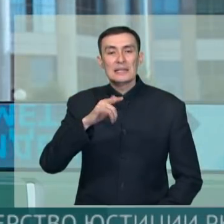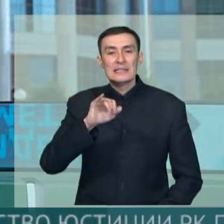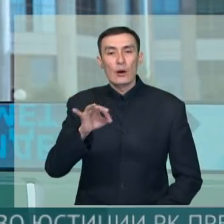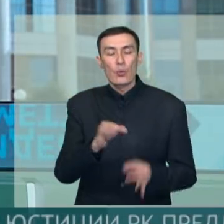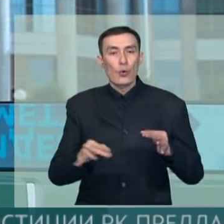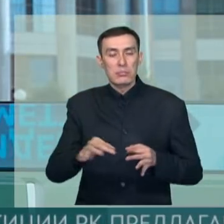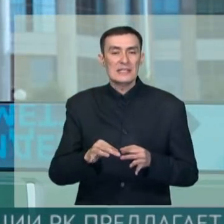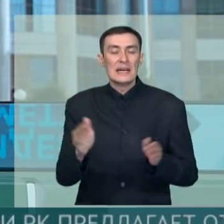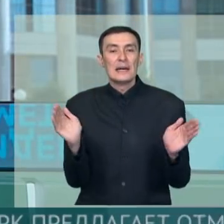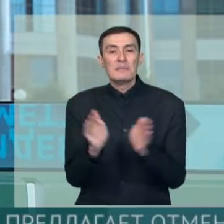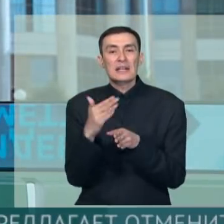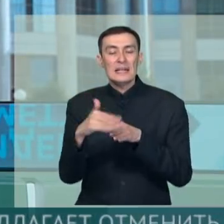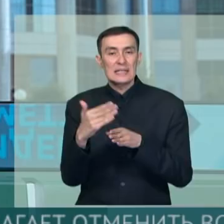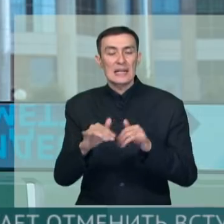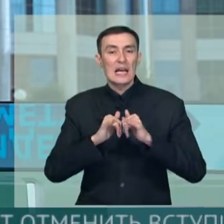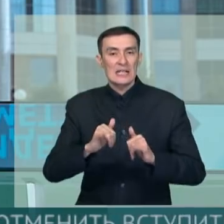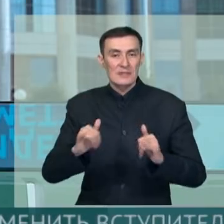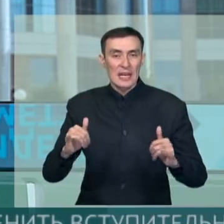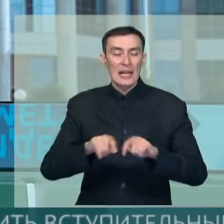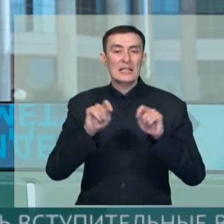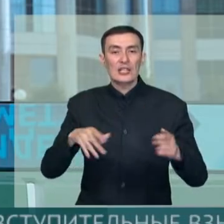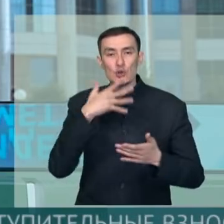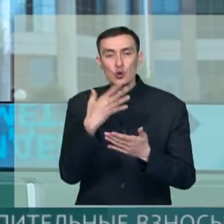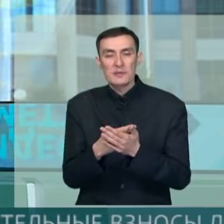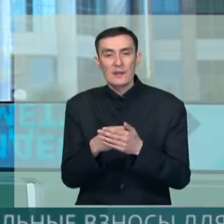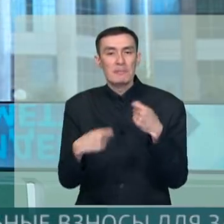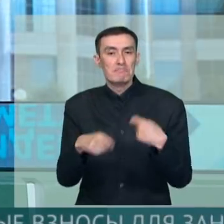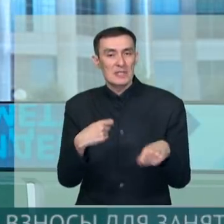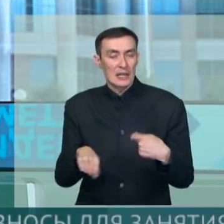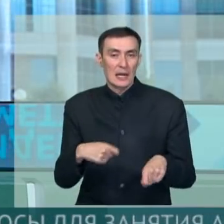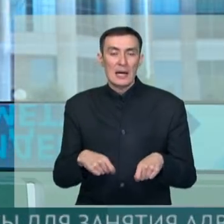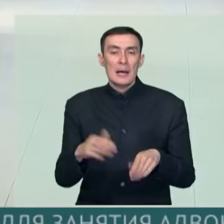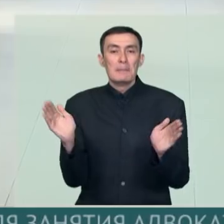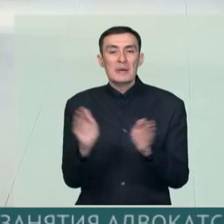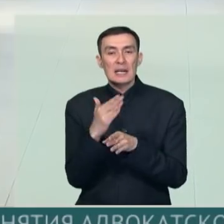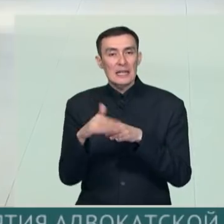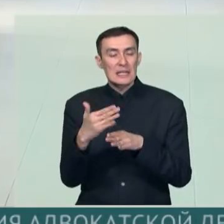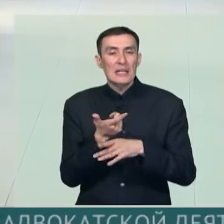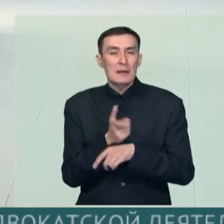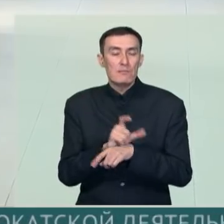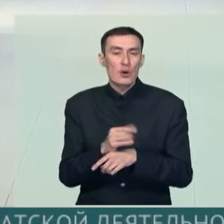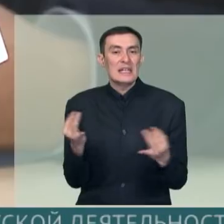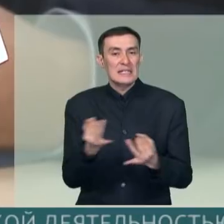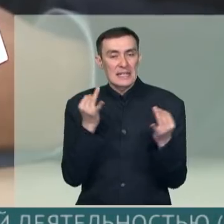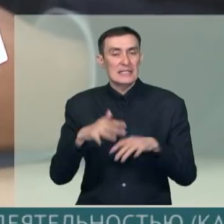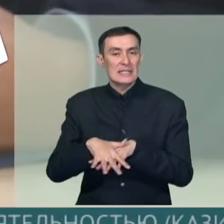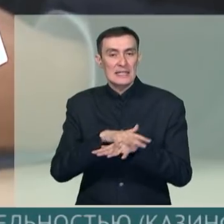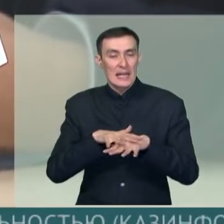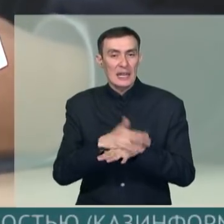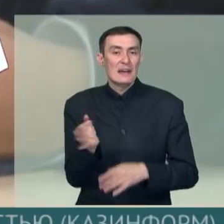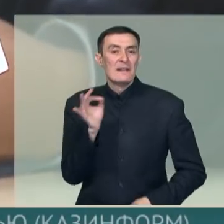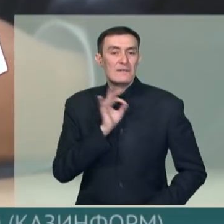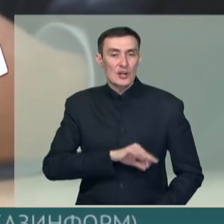планируют получить микрокредиты на развитие или открытие собственного дела. Микрокредиты наиболее популярны среди населения.